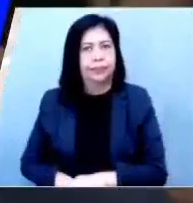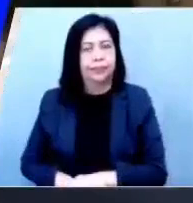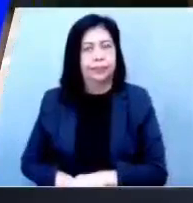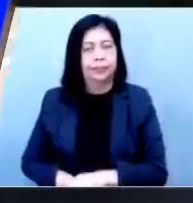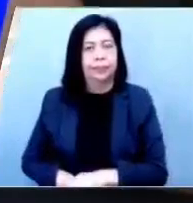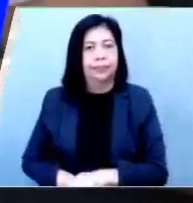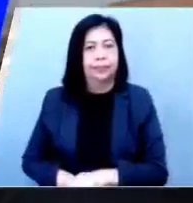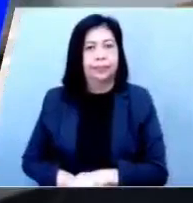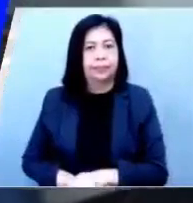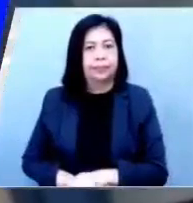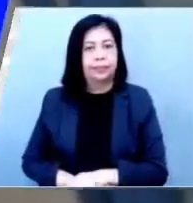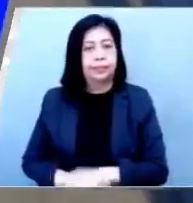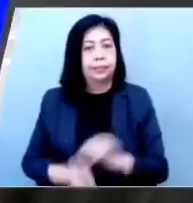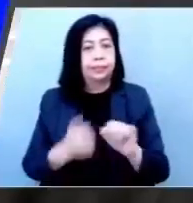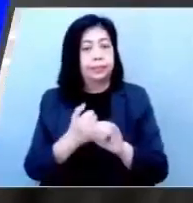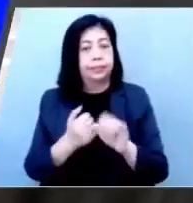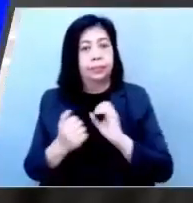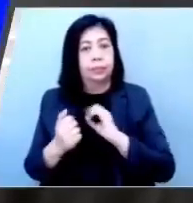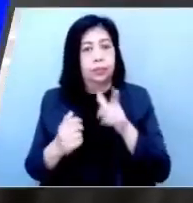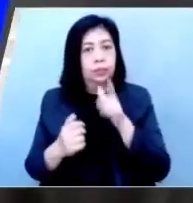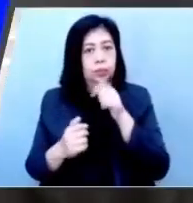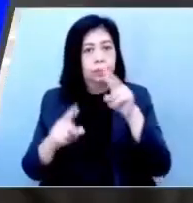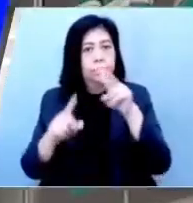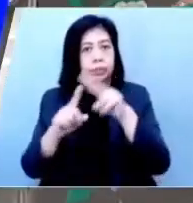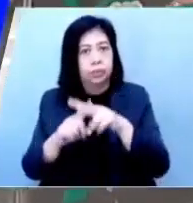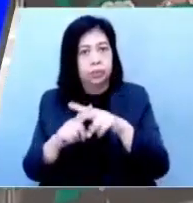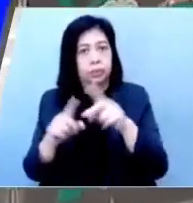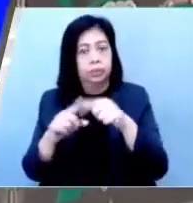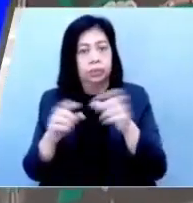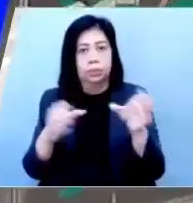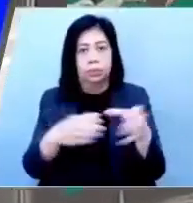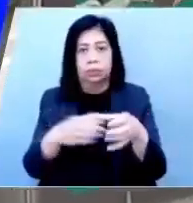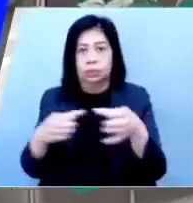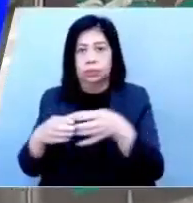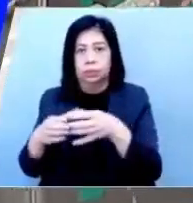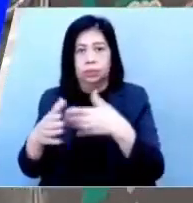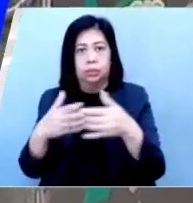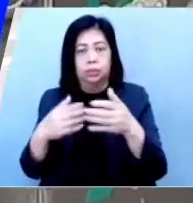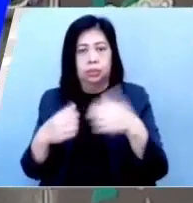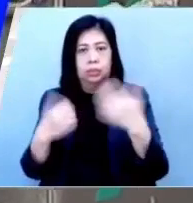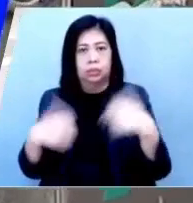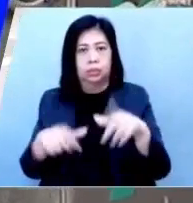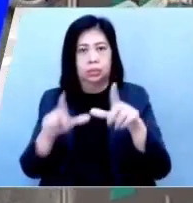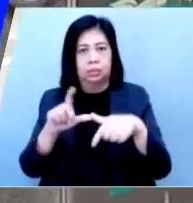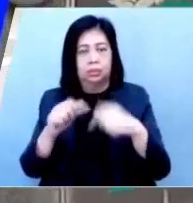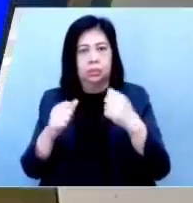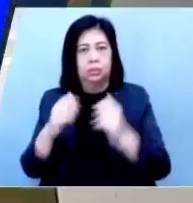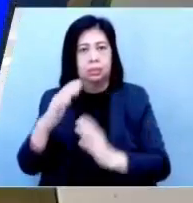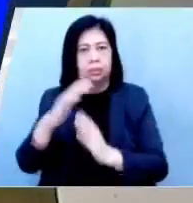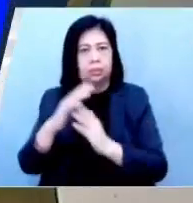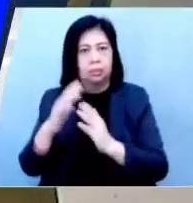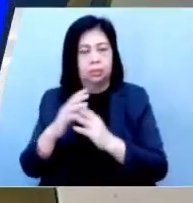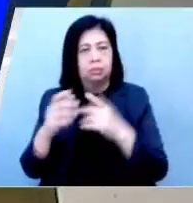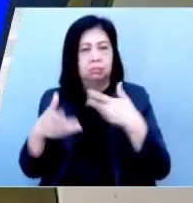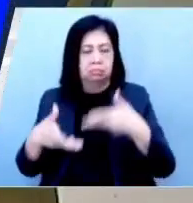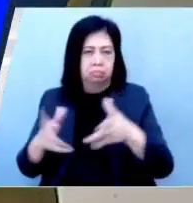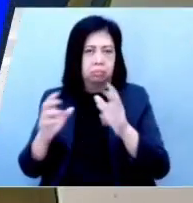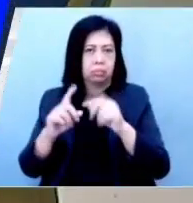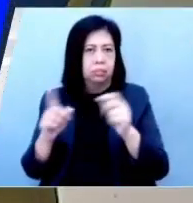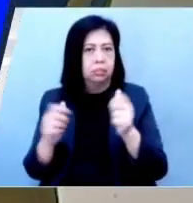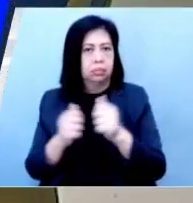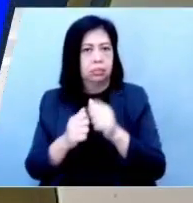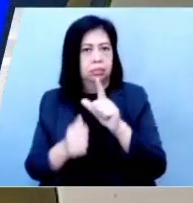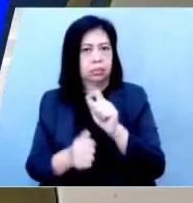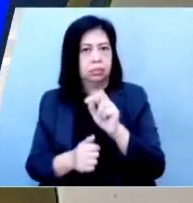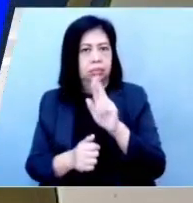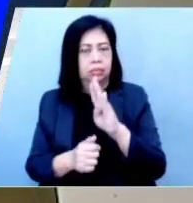Mga jeepney operator na nag-apply para mag-consolidate kahit paso na ang deadline, tinanggihan ng LTFRB. Kabilang dyan si Pedro